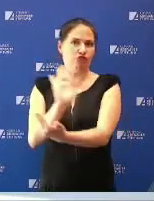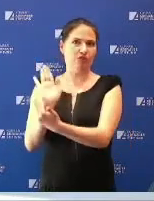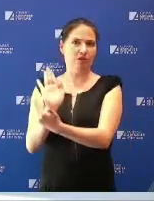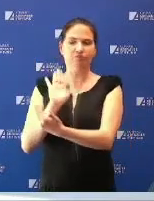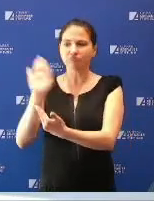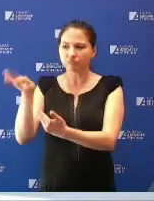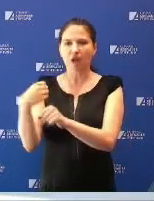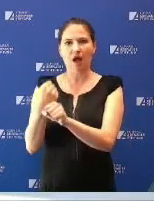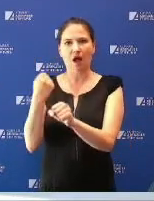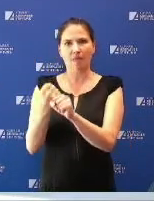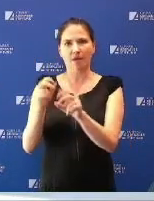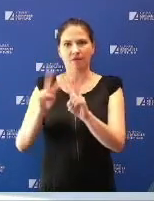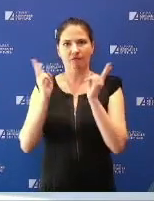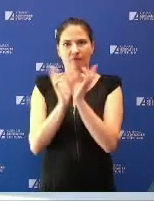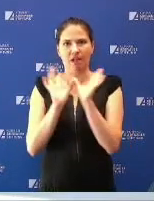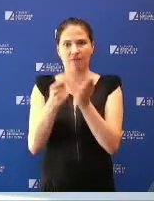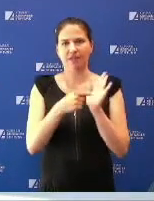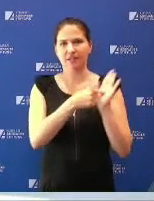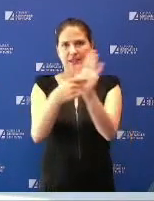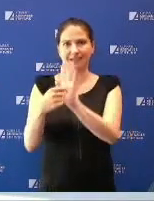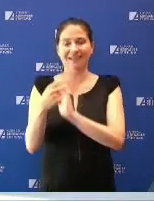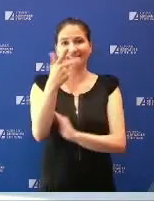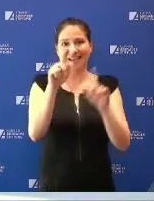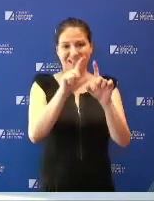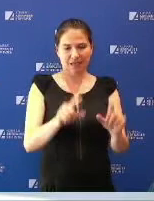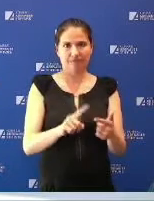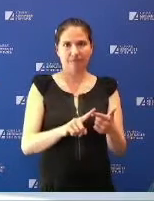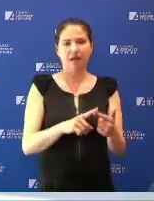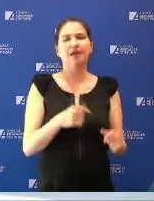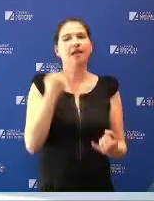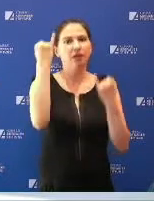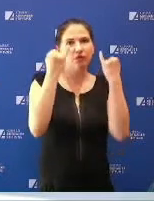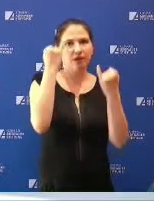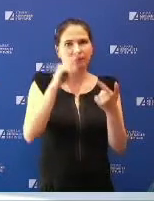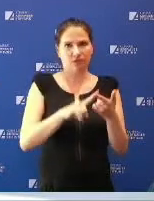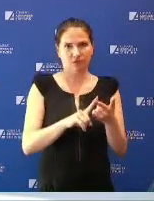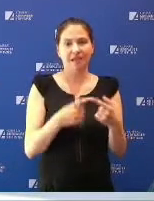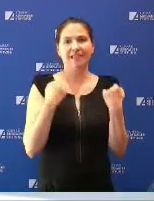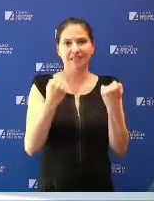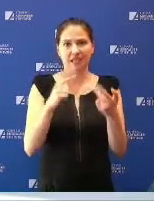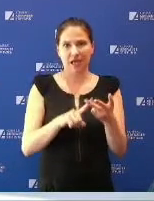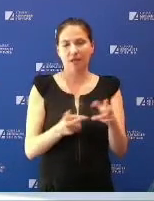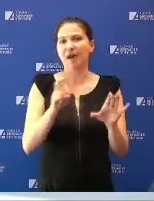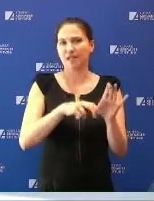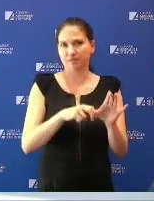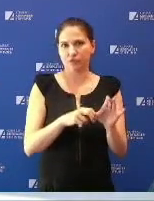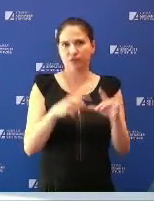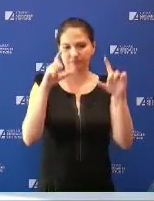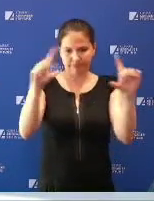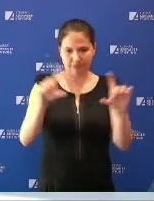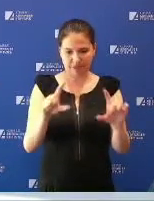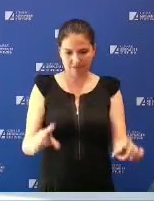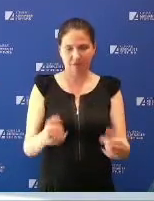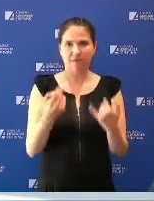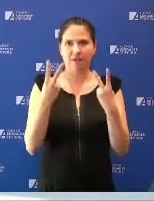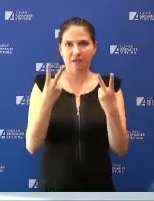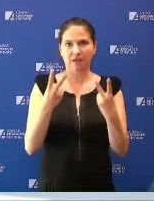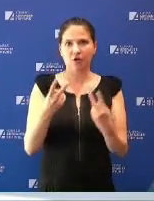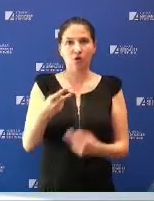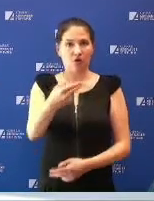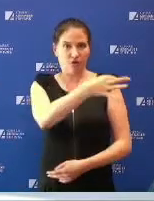weltweit. Dabei geht es besonders um drei Themen, nämlich Innovation, Sicherheit und Partizipation.